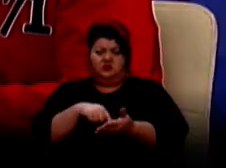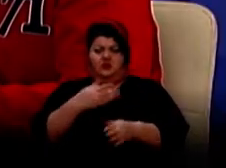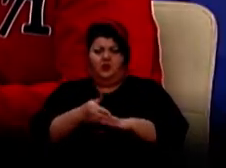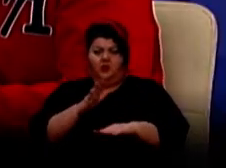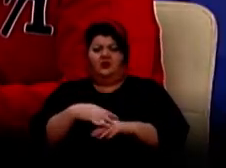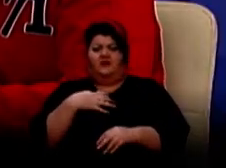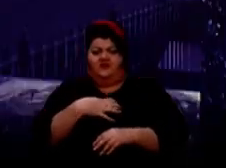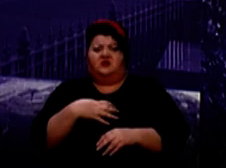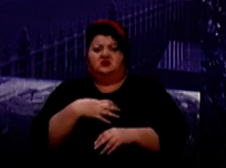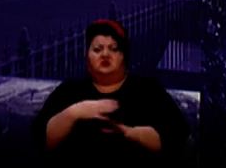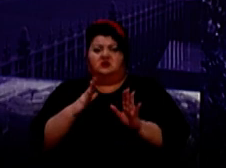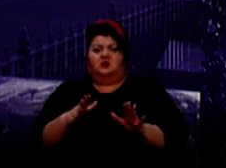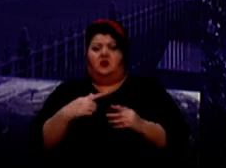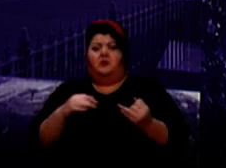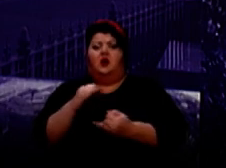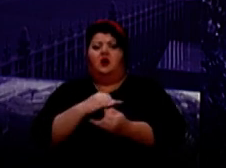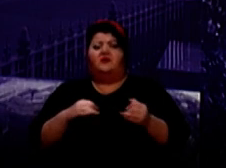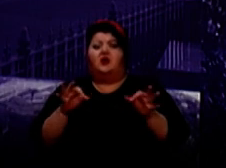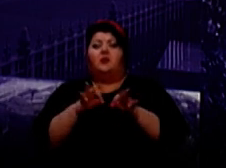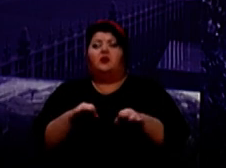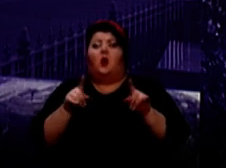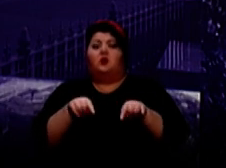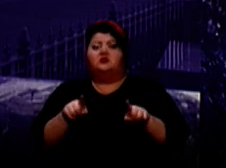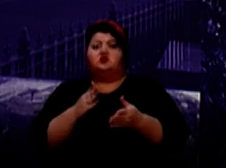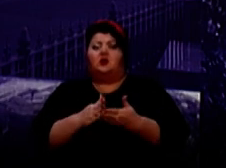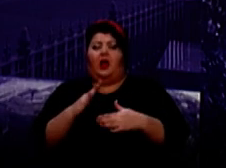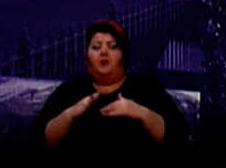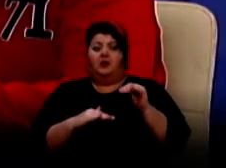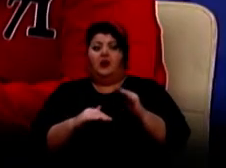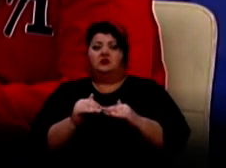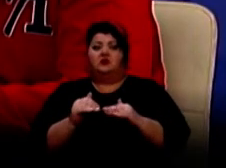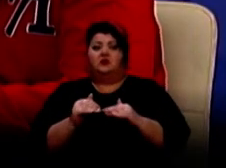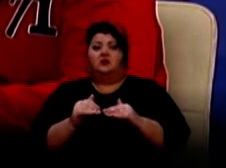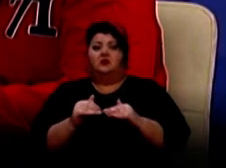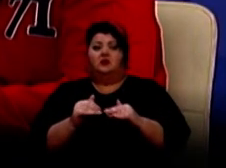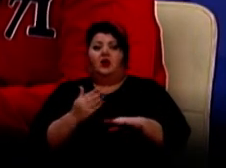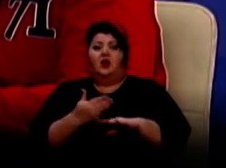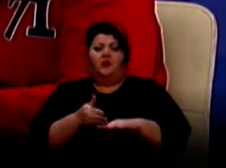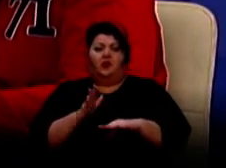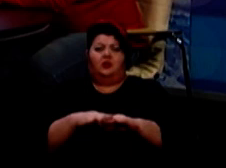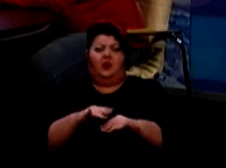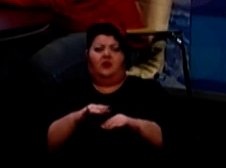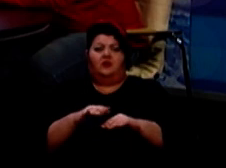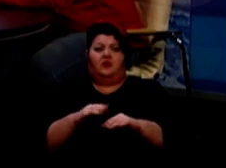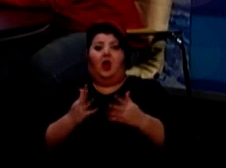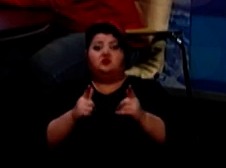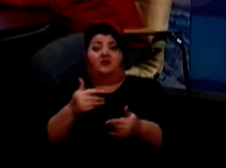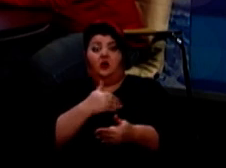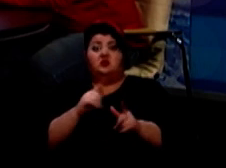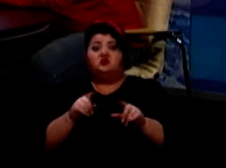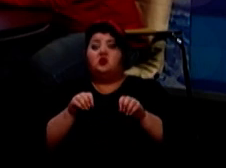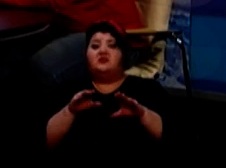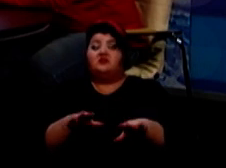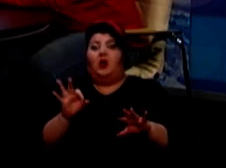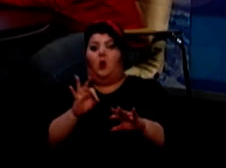– це Полтава, а ми розмовляємо про те, що є практика. Ну, Полтава, давайте не будемо брати до Полтаву. Якщо ви хотіли щось вирішити,